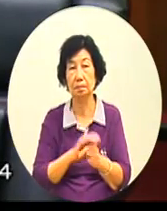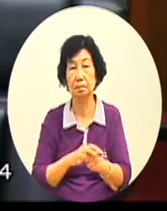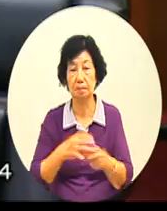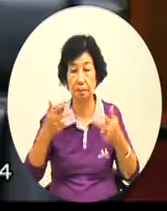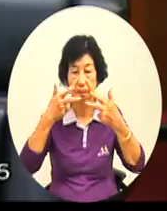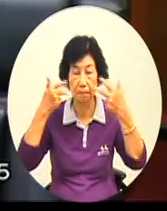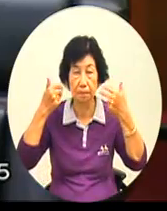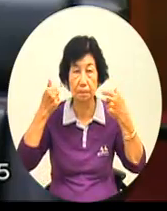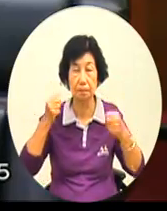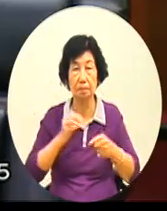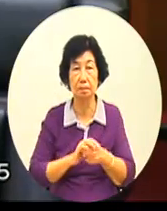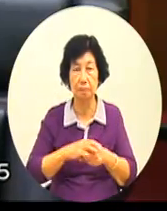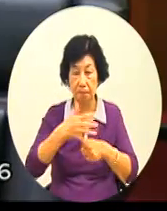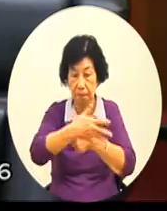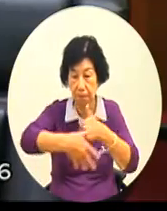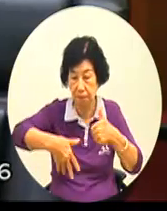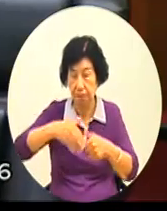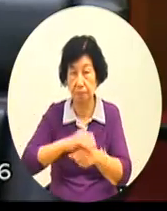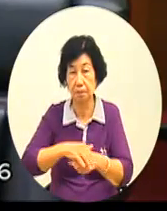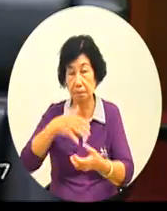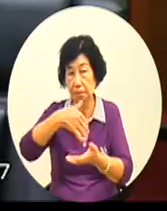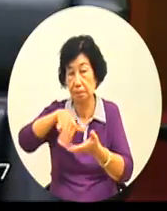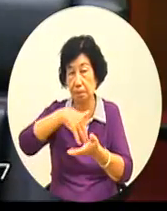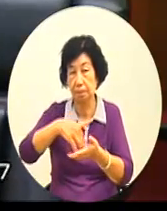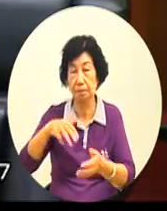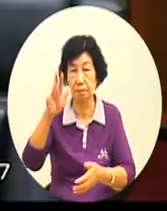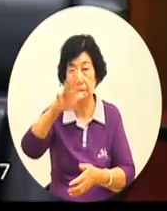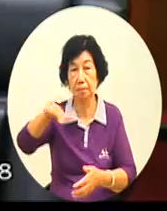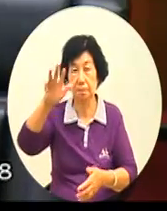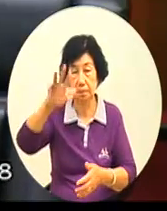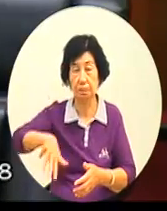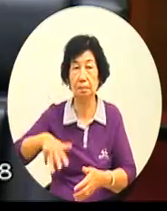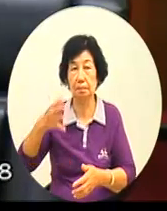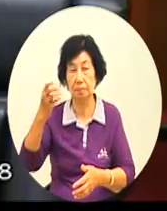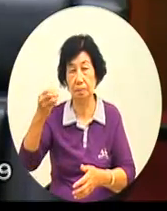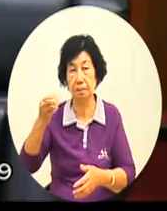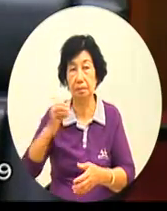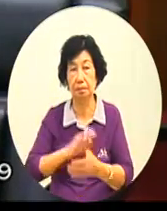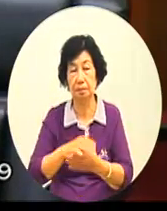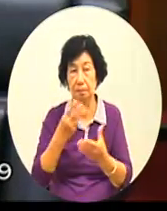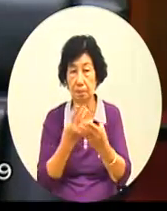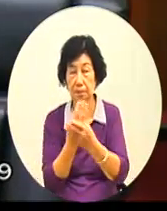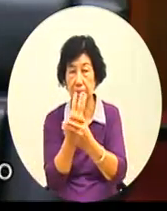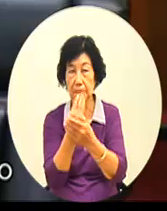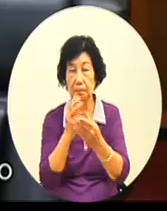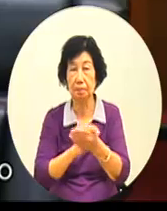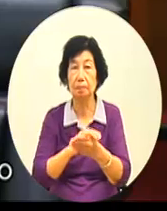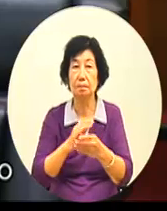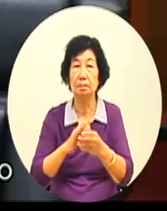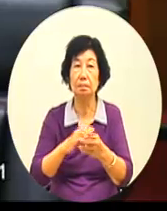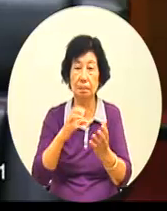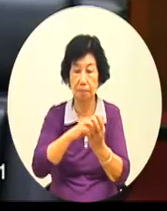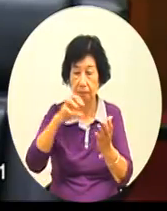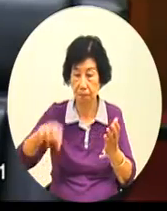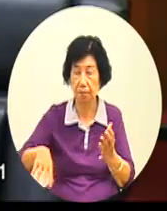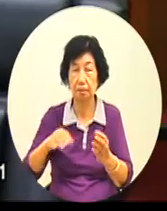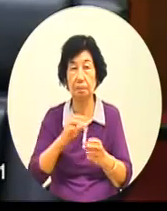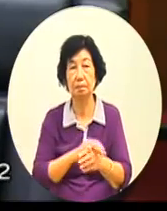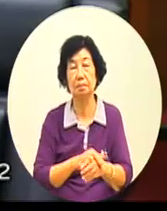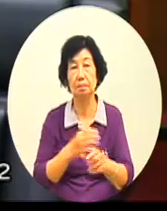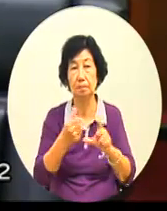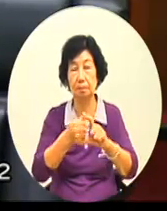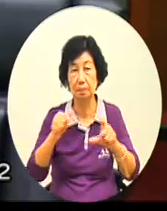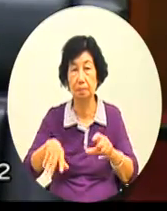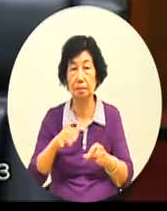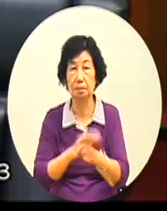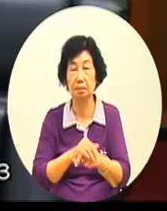族委员会编列了8000万的这个温泉示范区作为我们茂林市示范区，可是呢就跟瓜牛